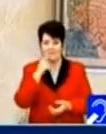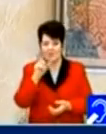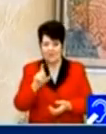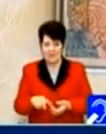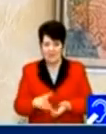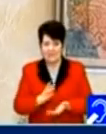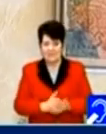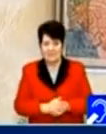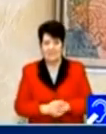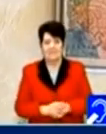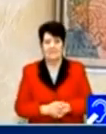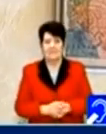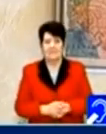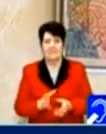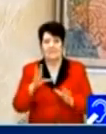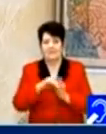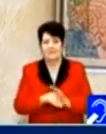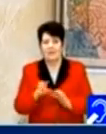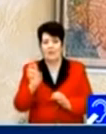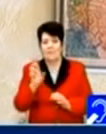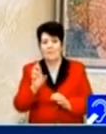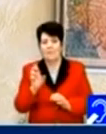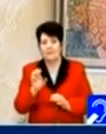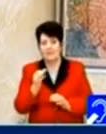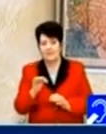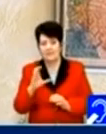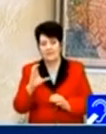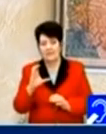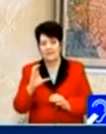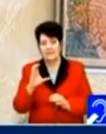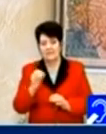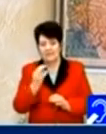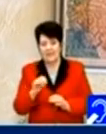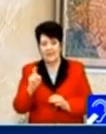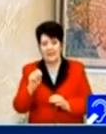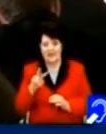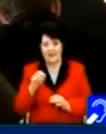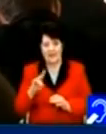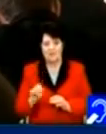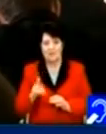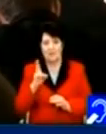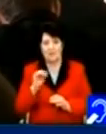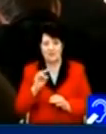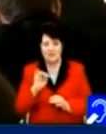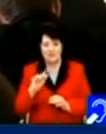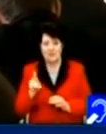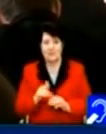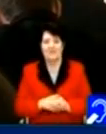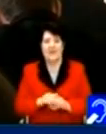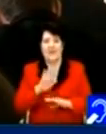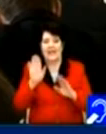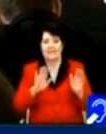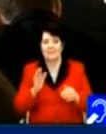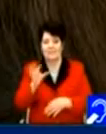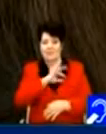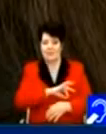marcă, precum în cazul Basarabiei Constantin Stere, Pantelimon Halipa, Ioan Pelivan, Ion Inculeț. Expoziția este extrem de